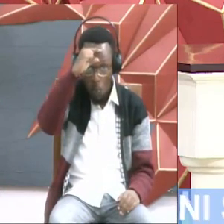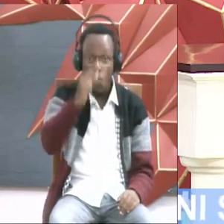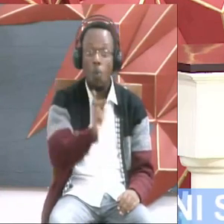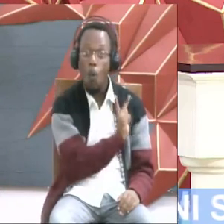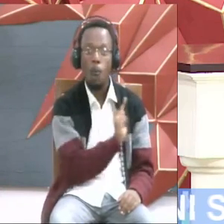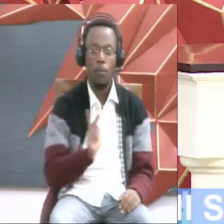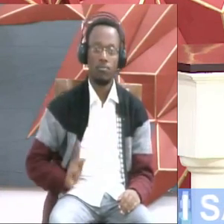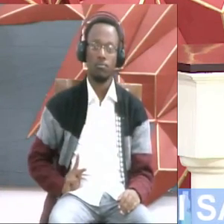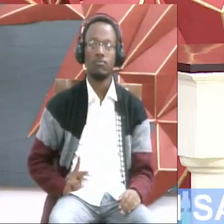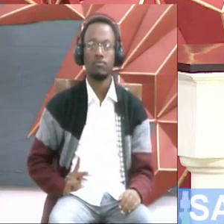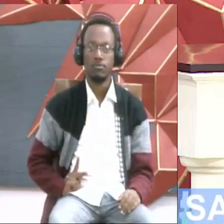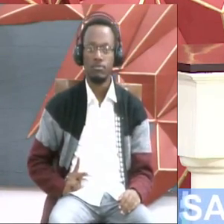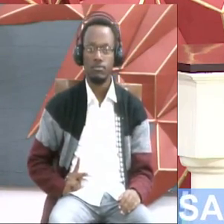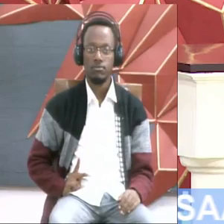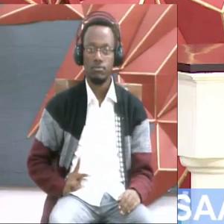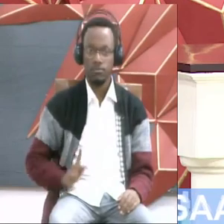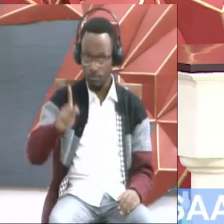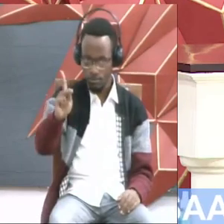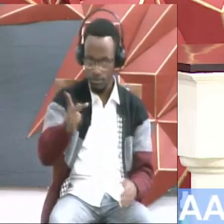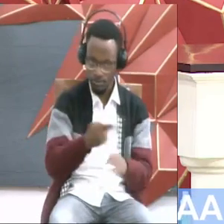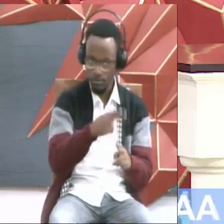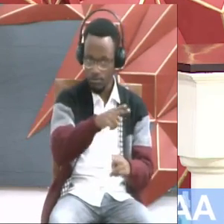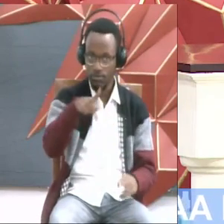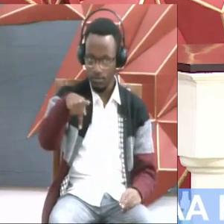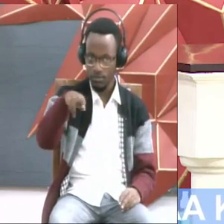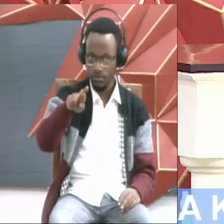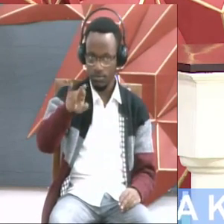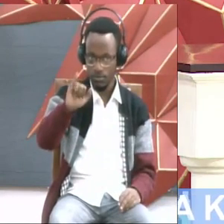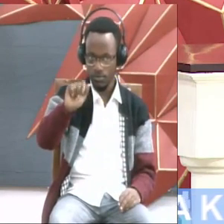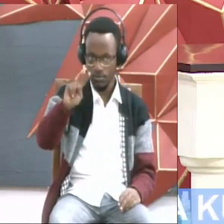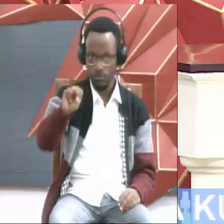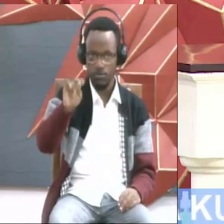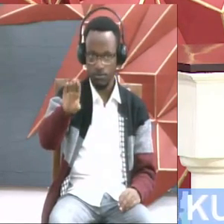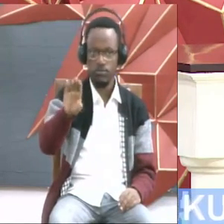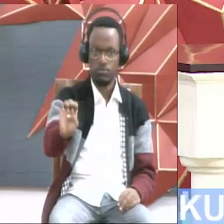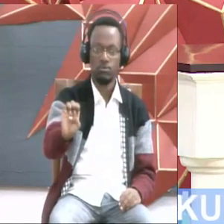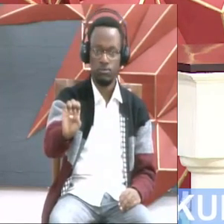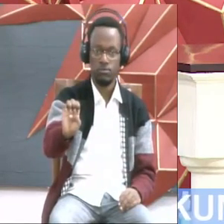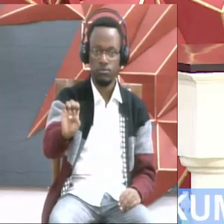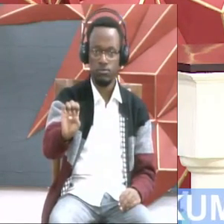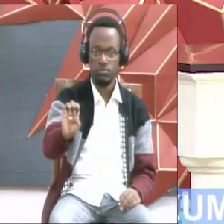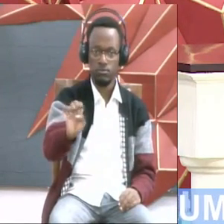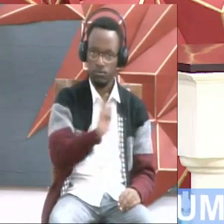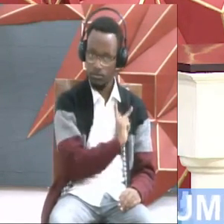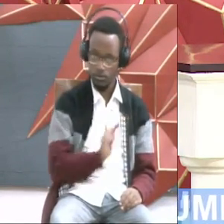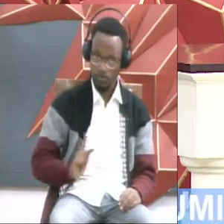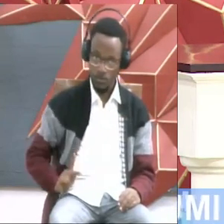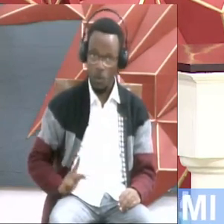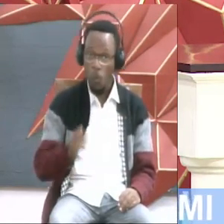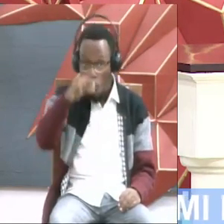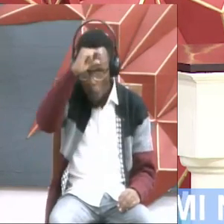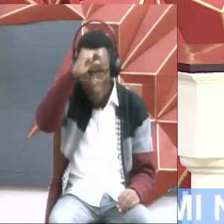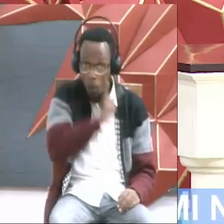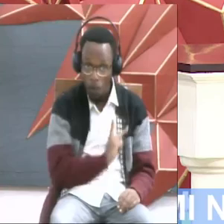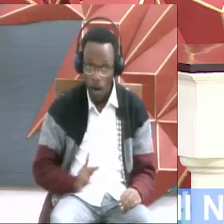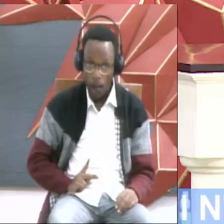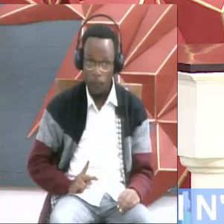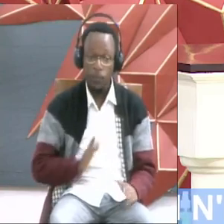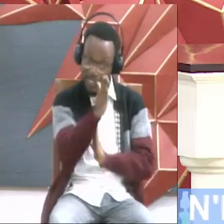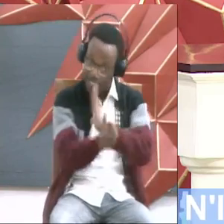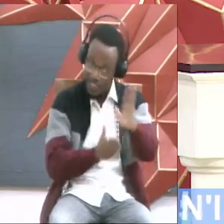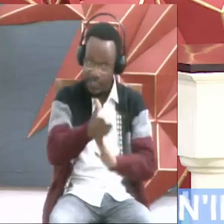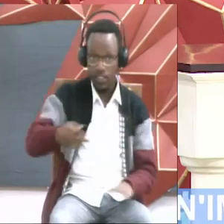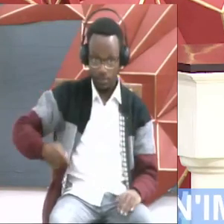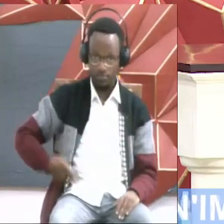abandi ariko n'abantu batuma abandi bashima Imana sinzi ko ushobora kubisaba Imana